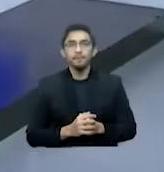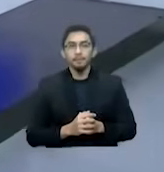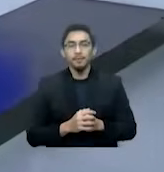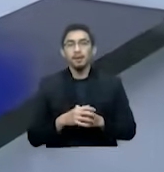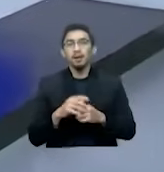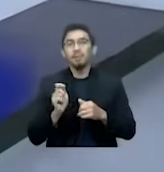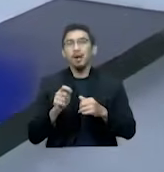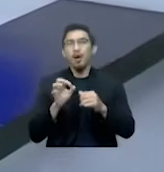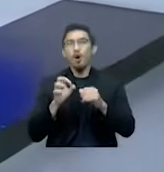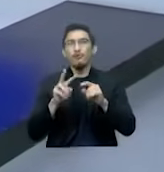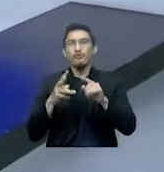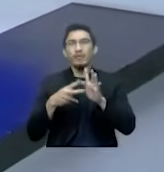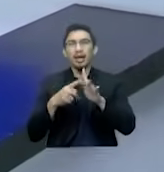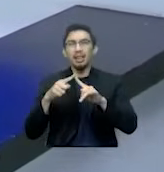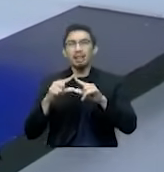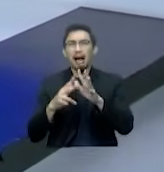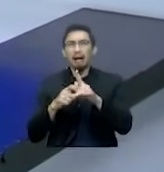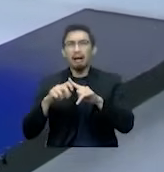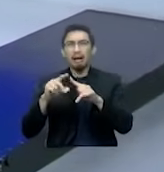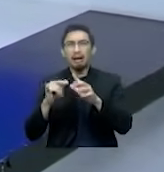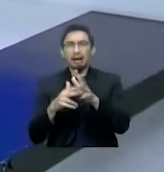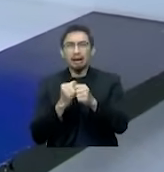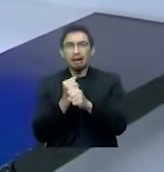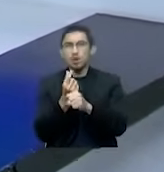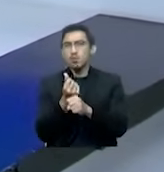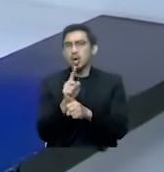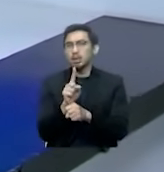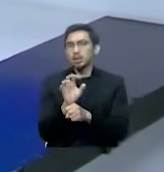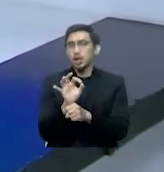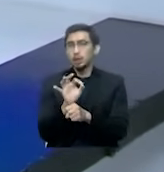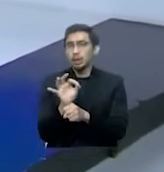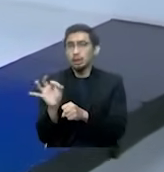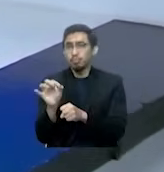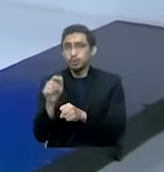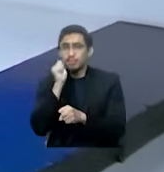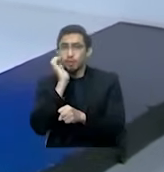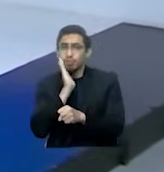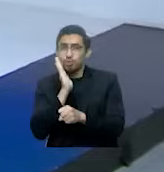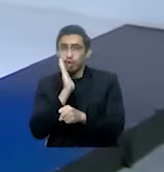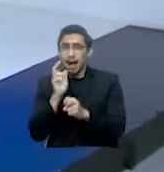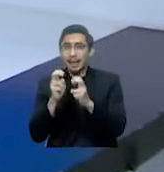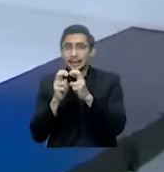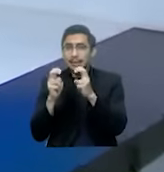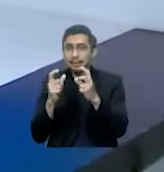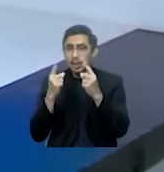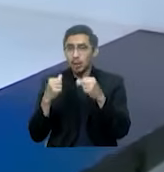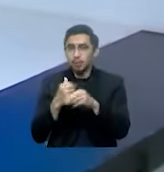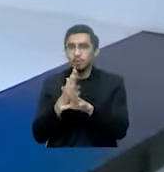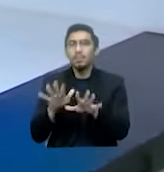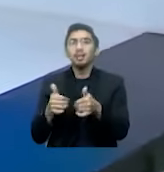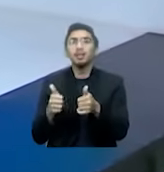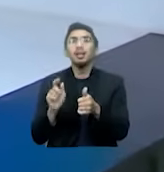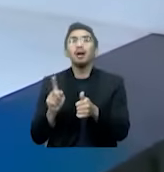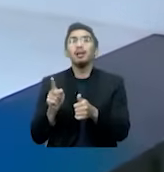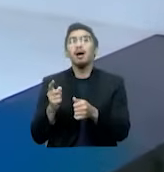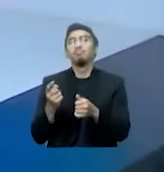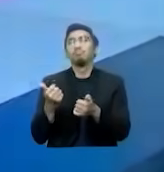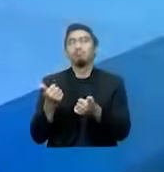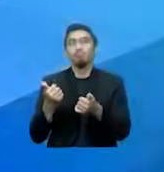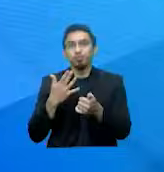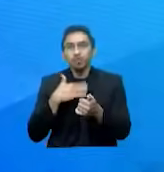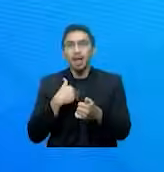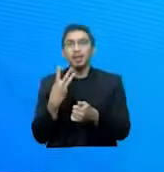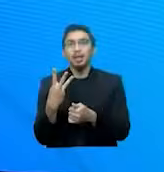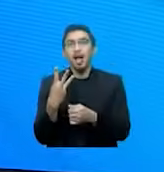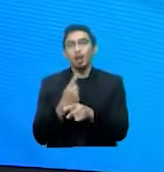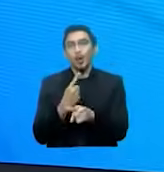Pemirsa, bermodal oven tangkring dan uang Rp100.000, ibu muda di Kediri, Jawa Timur berhasil memiliki 3 toko kue